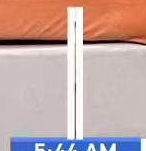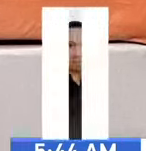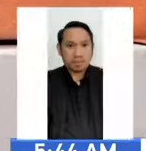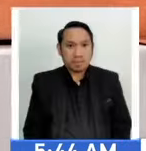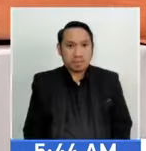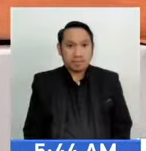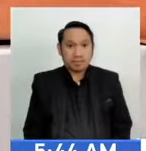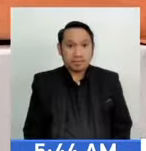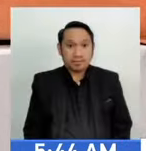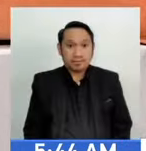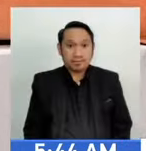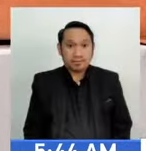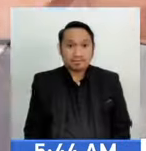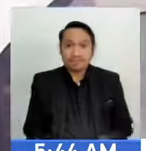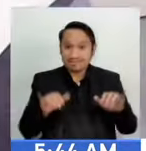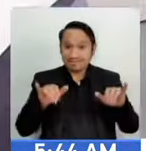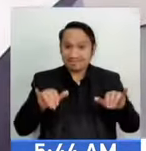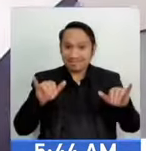Magbabalik pa ang unang hirit.